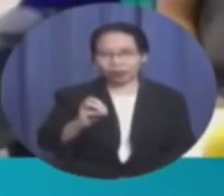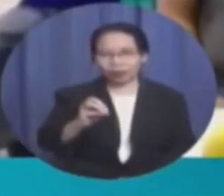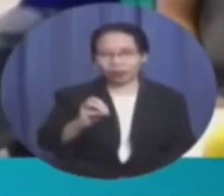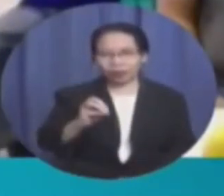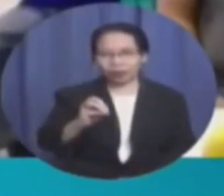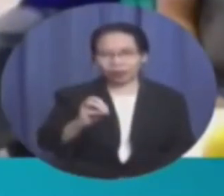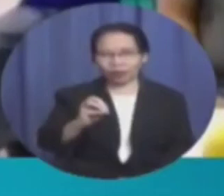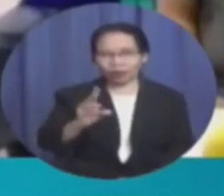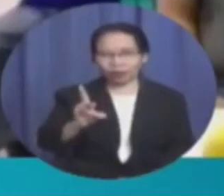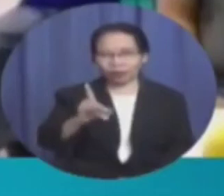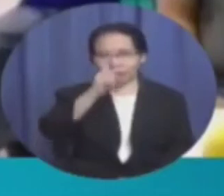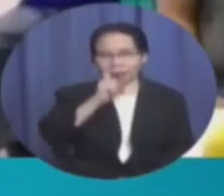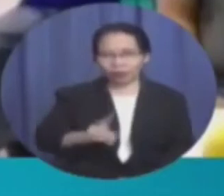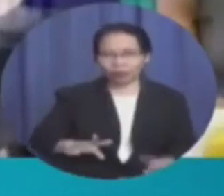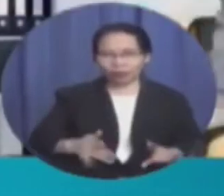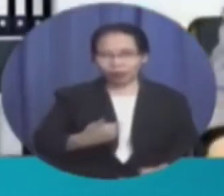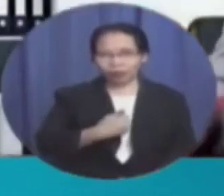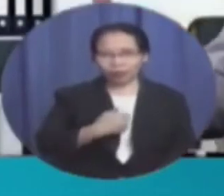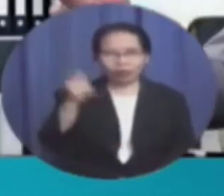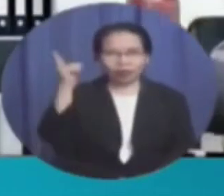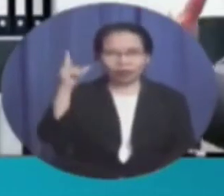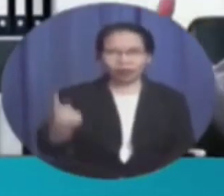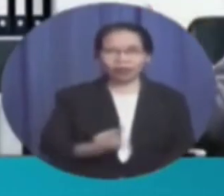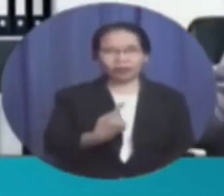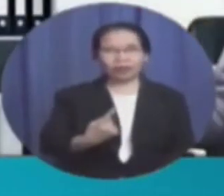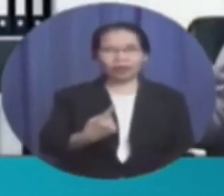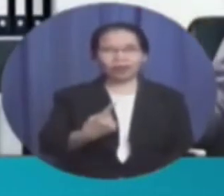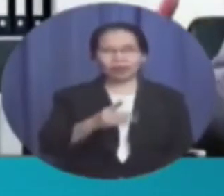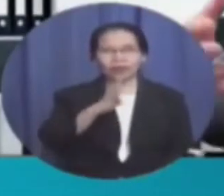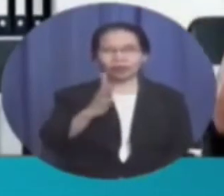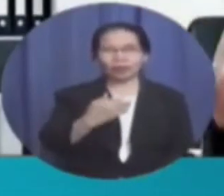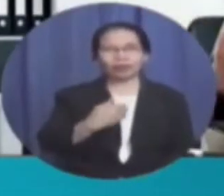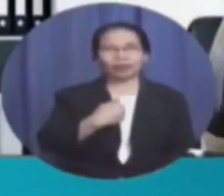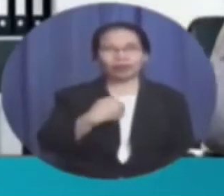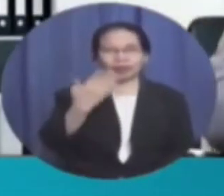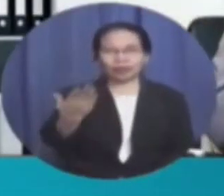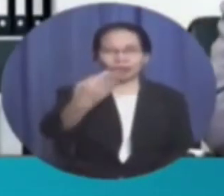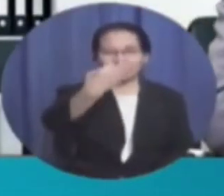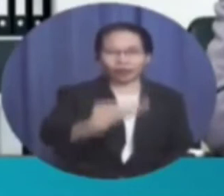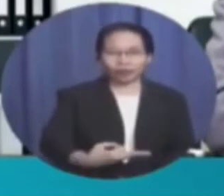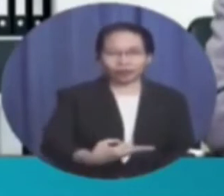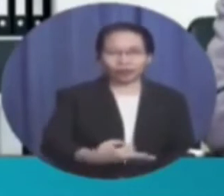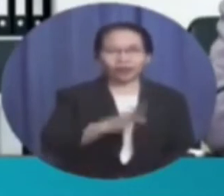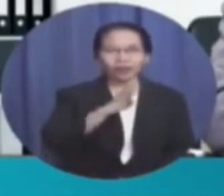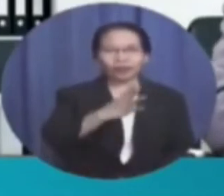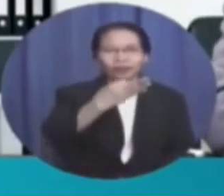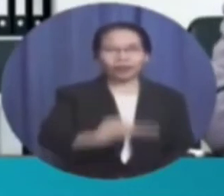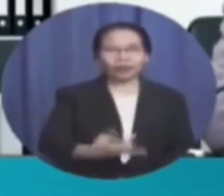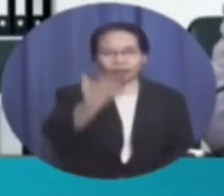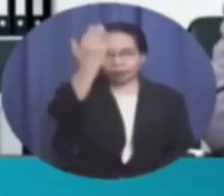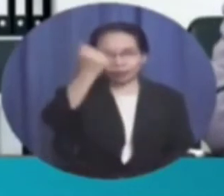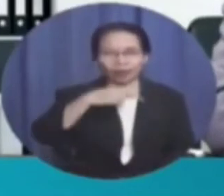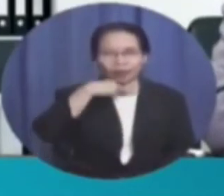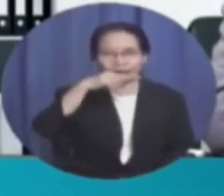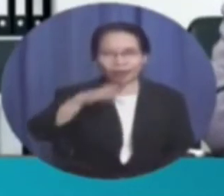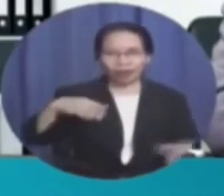eh. Naawa ako kasi nakikinig siya lagi pagka nagsasalita ako. Nandun siya sa harap. Sabi ko, ba't hindi